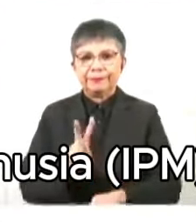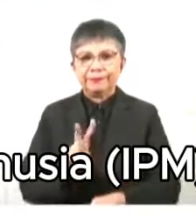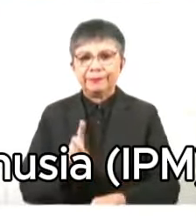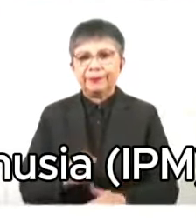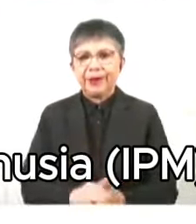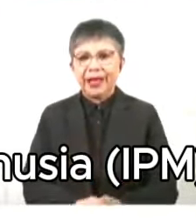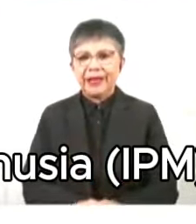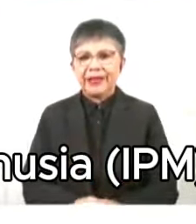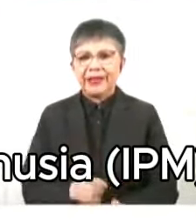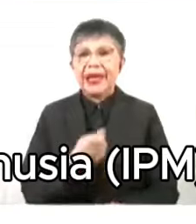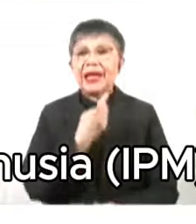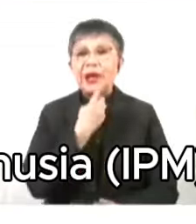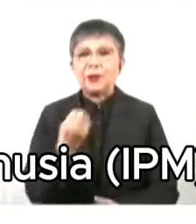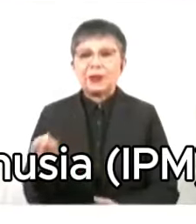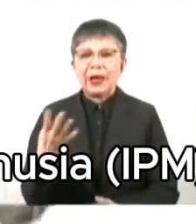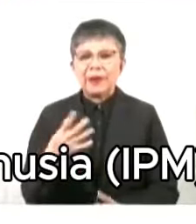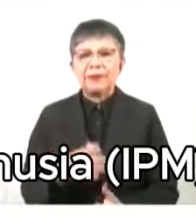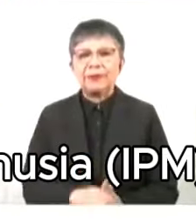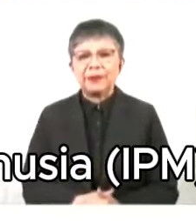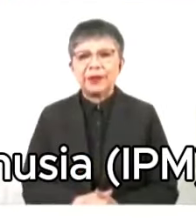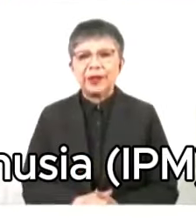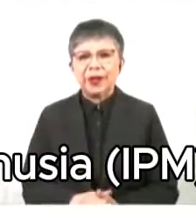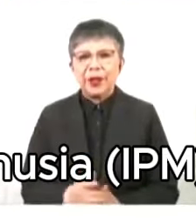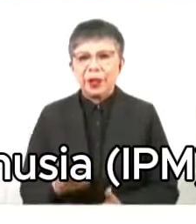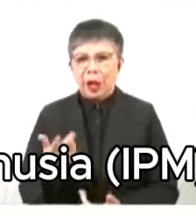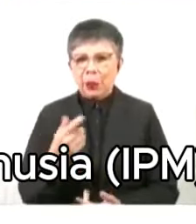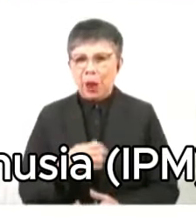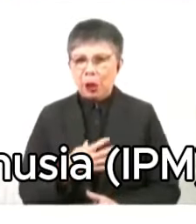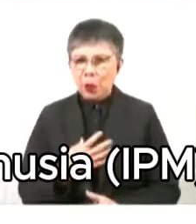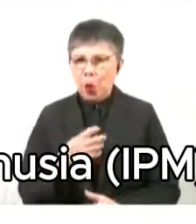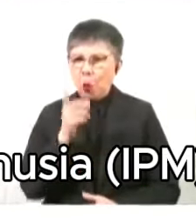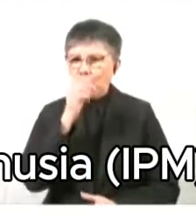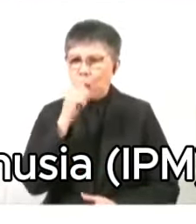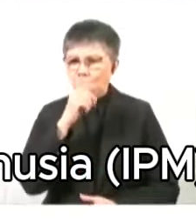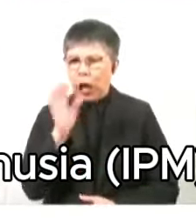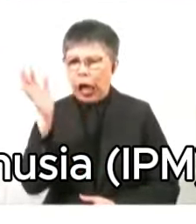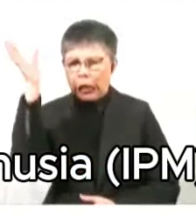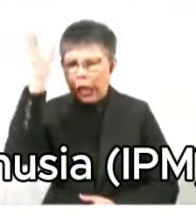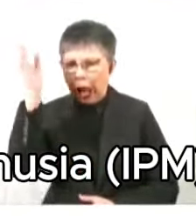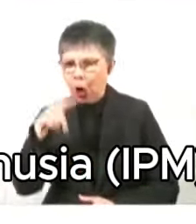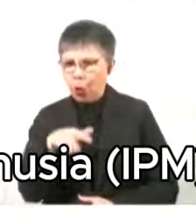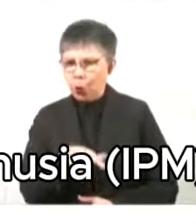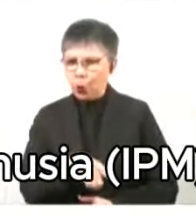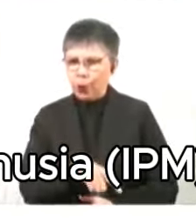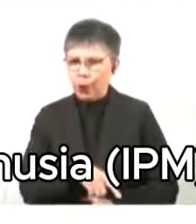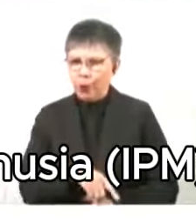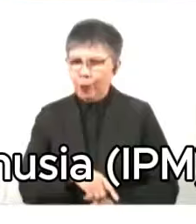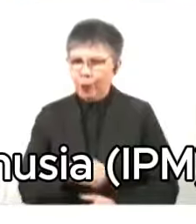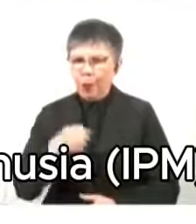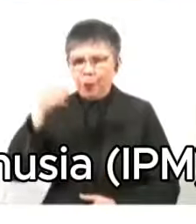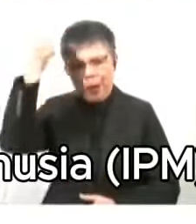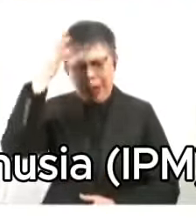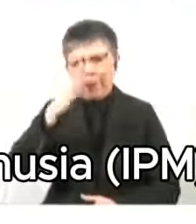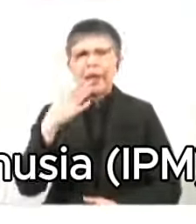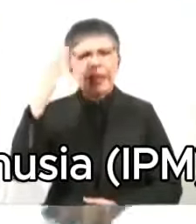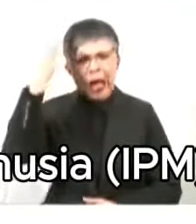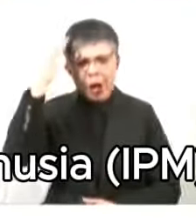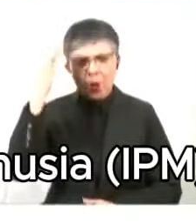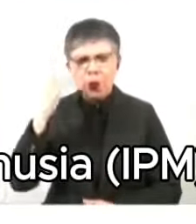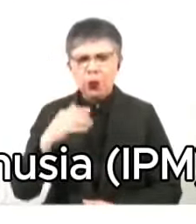kasih Kang Emil mungkin pura-pura enggak tahu pad dia tahu